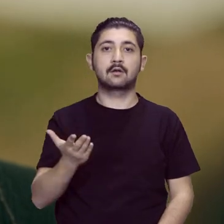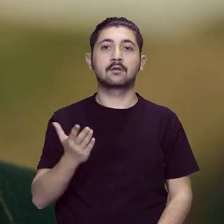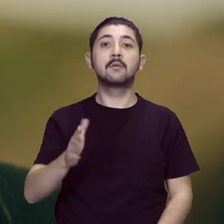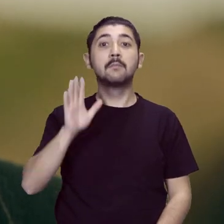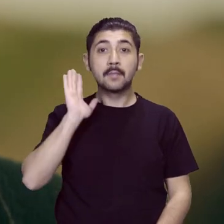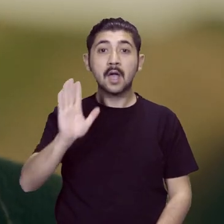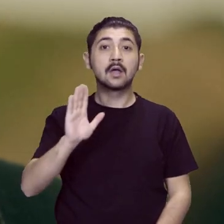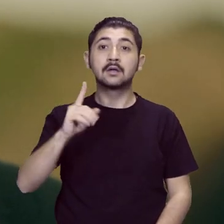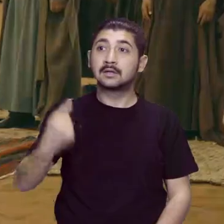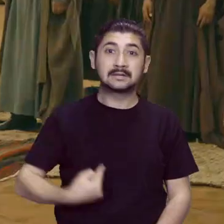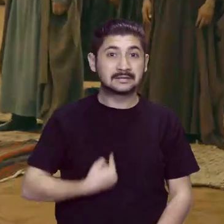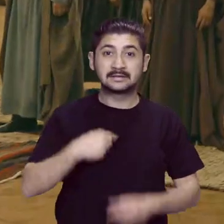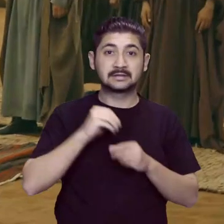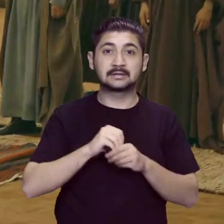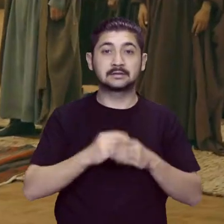Peki ya inayetini?